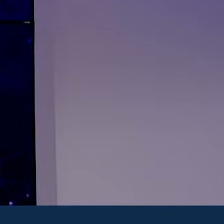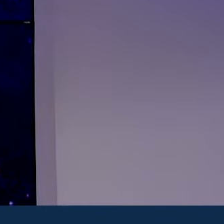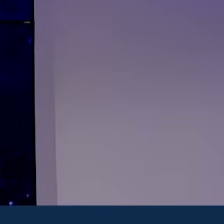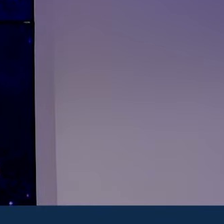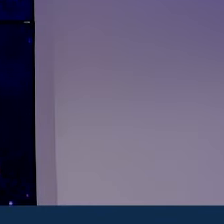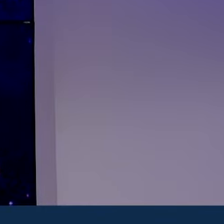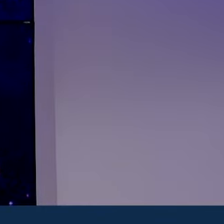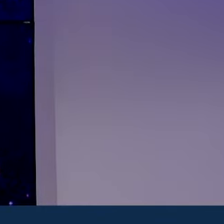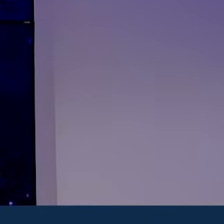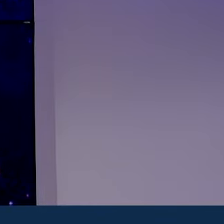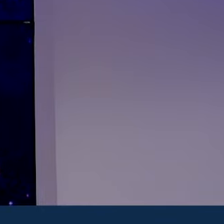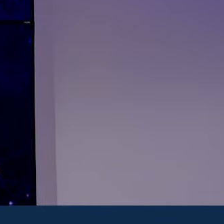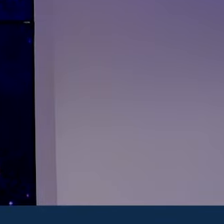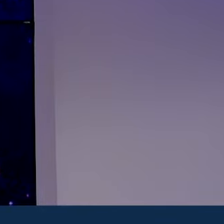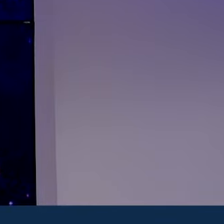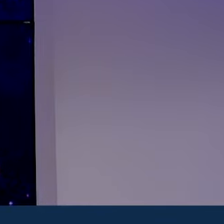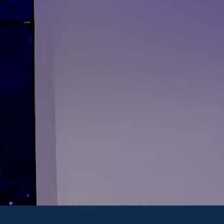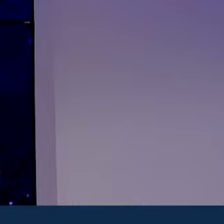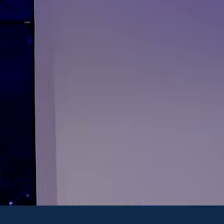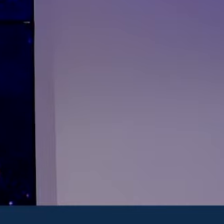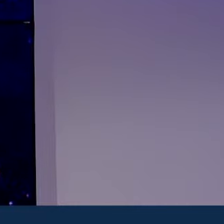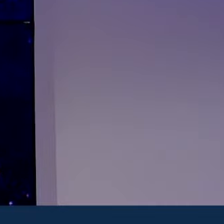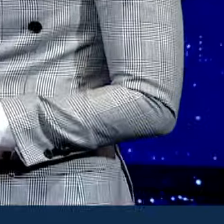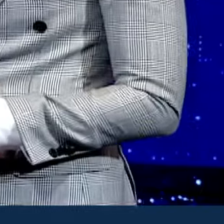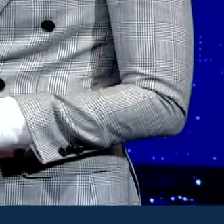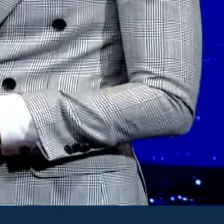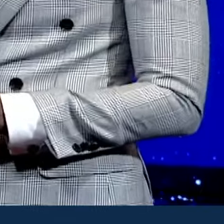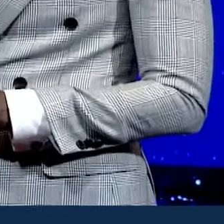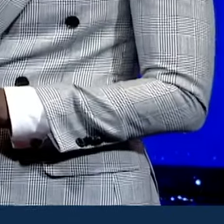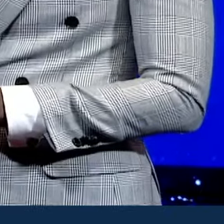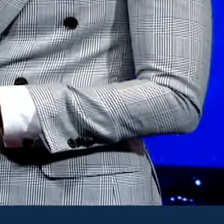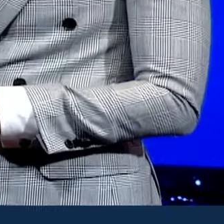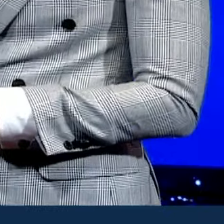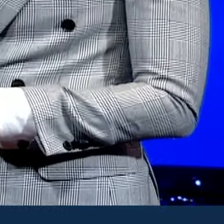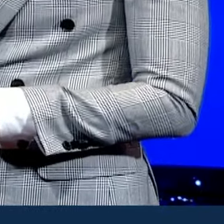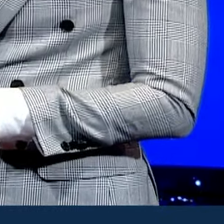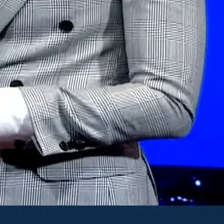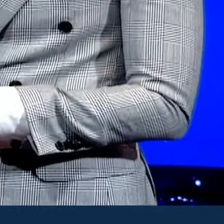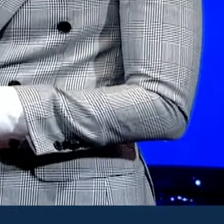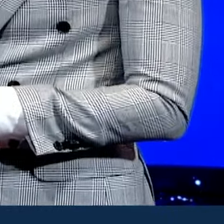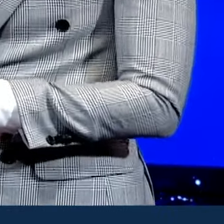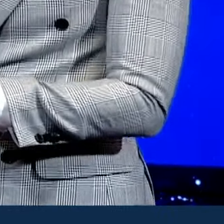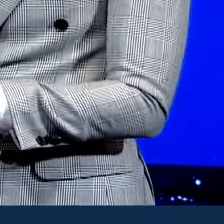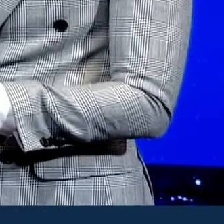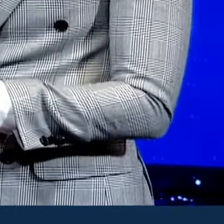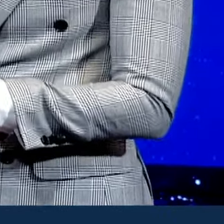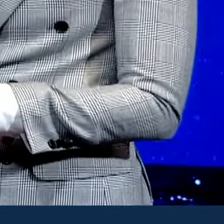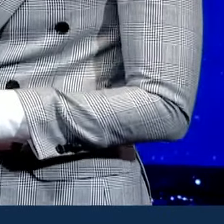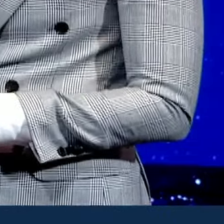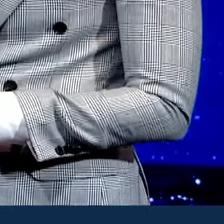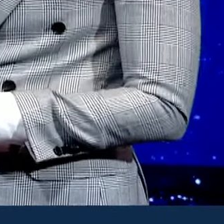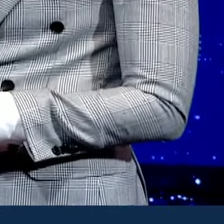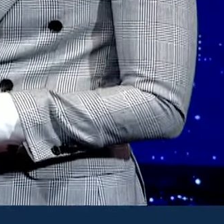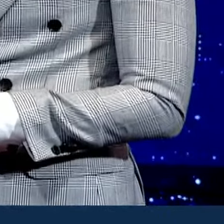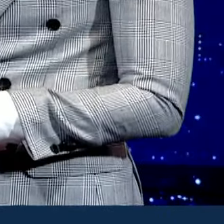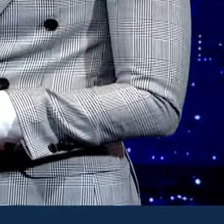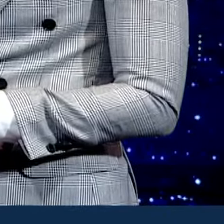ni ibintu byiza muri make gukundwa, kuko hari ikintu uri gukora. So nicyo kinavuga kinini kirimo impano iruta